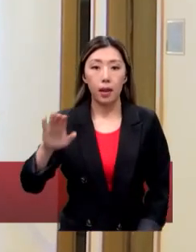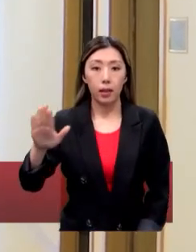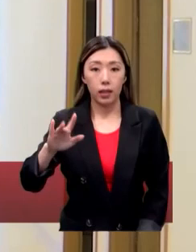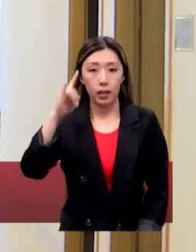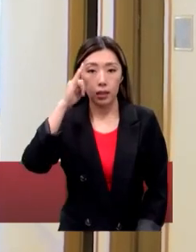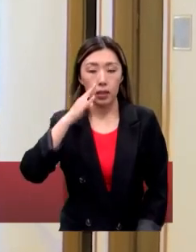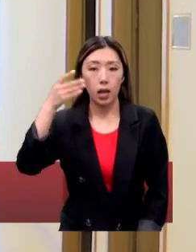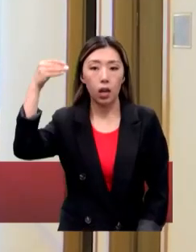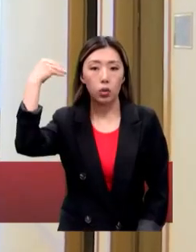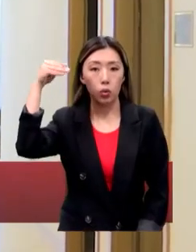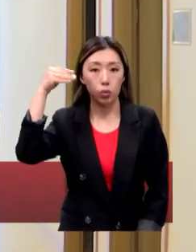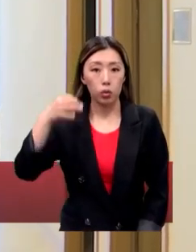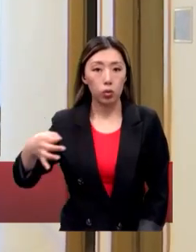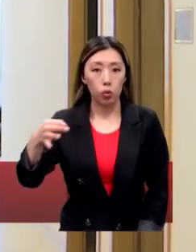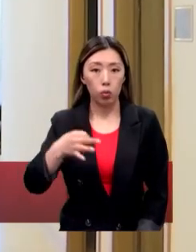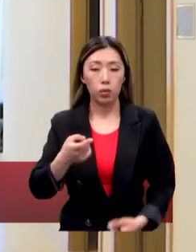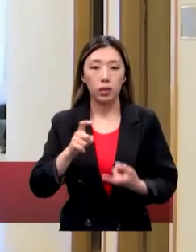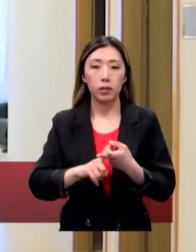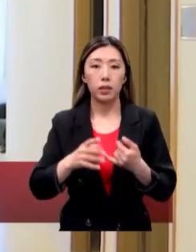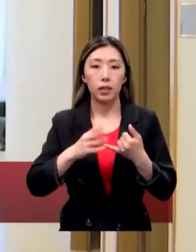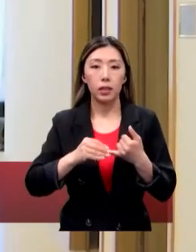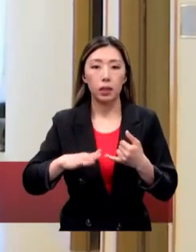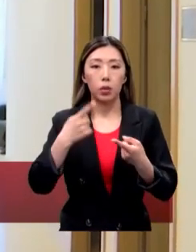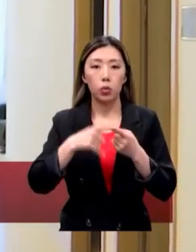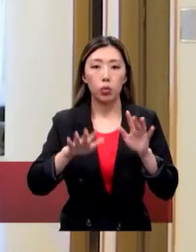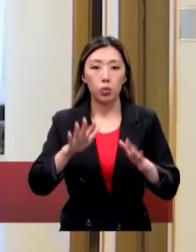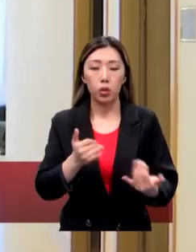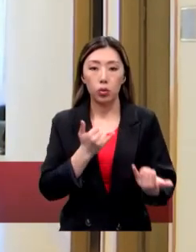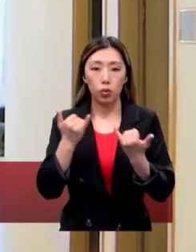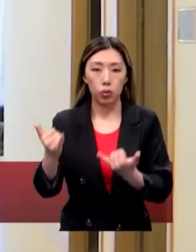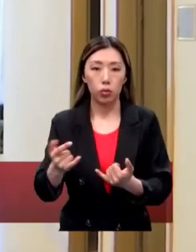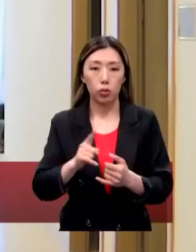область, выделение дополнительных пастбищных угодий